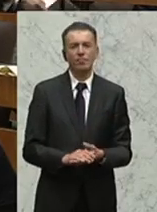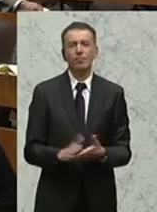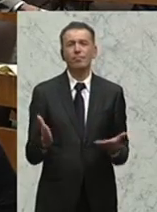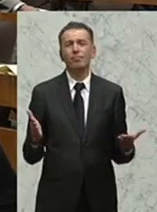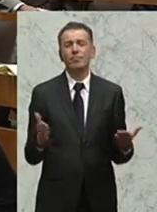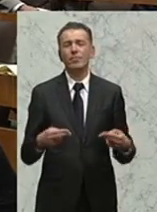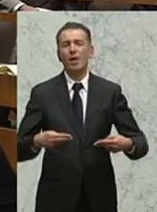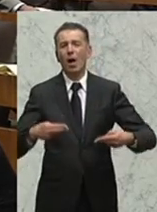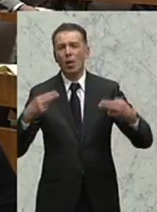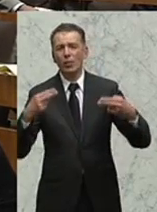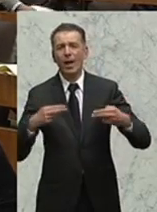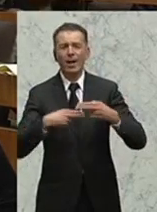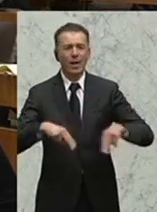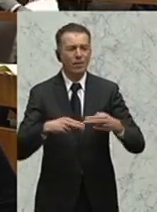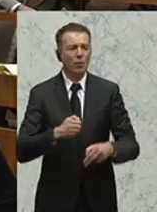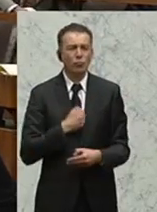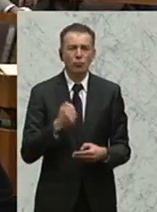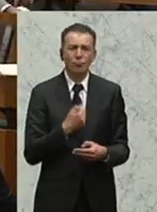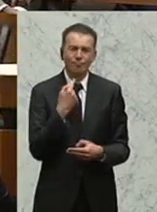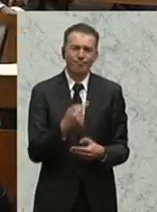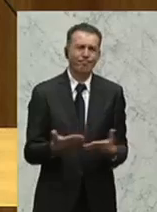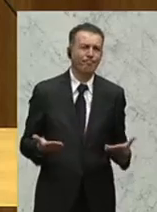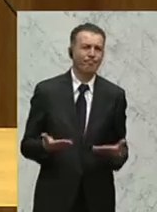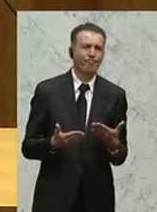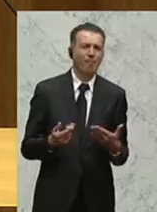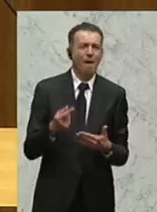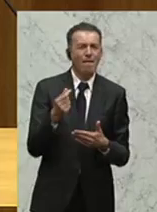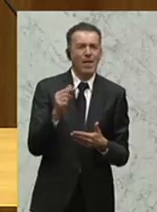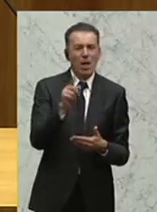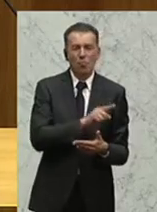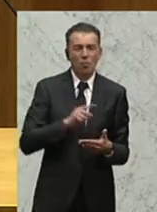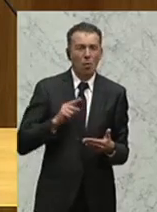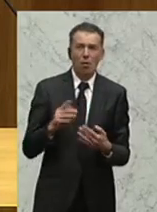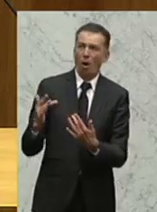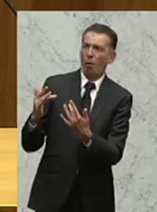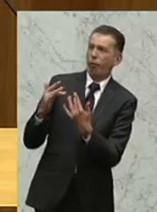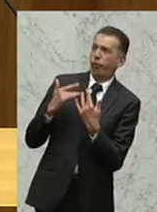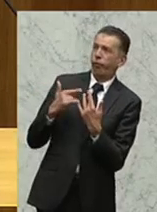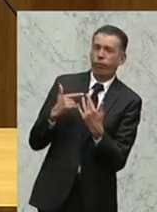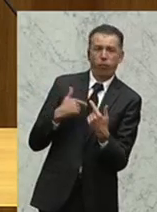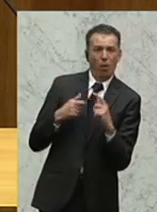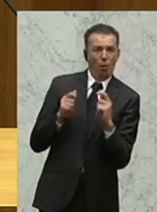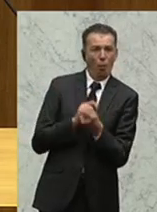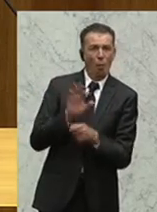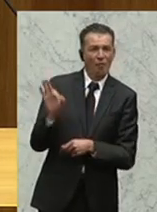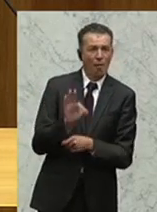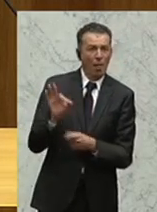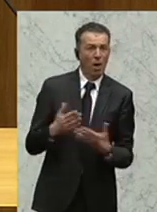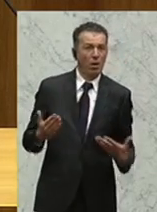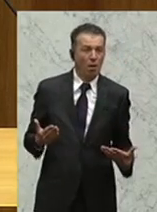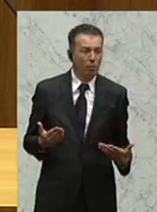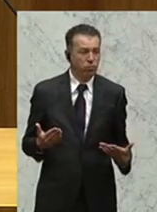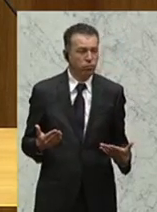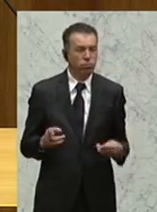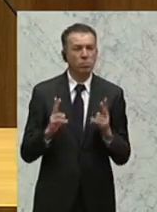Hoteliers und Gastronomen fühlen sich durch das Vorgehen der Finanzpolizei kriminalisiert, meine sehr geehrten Damen und Herren. Ja, das kann man